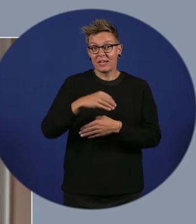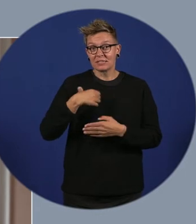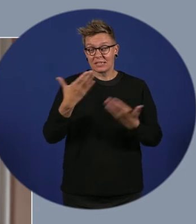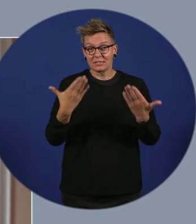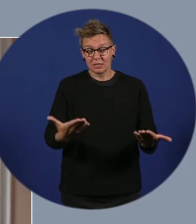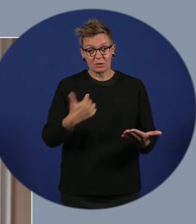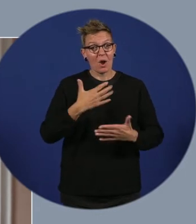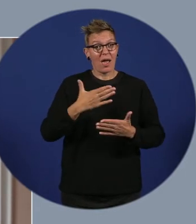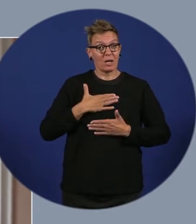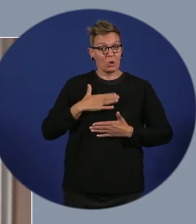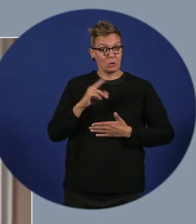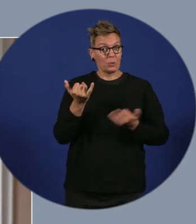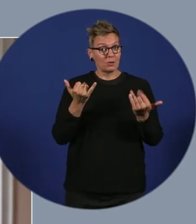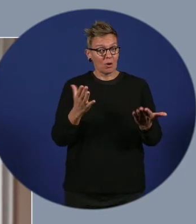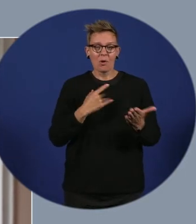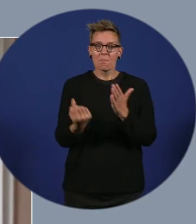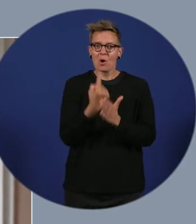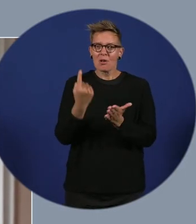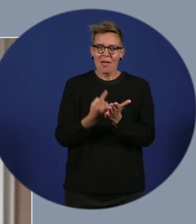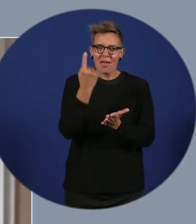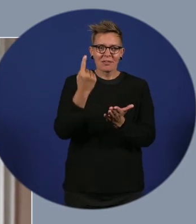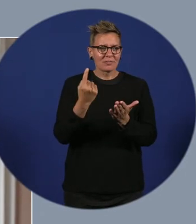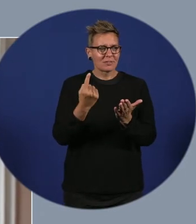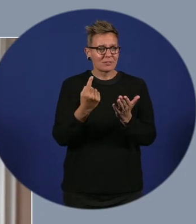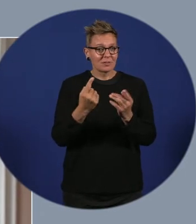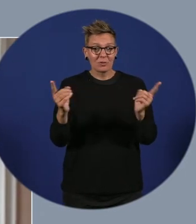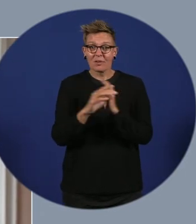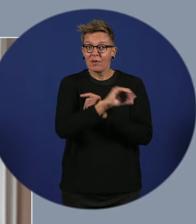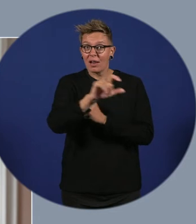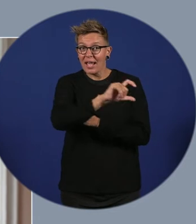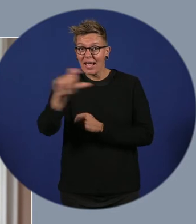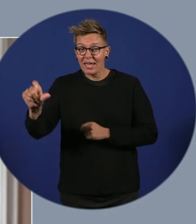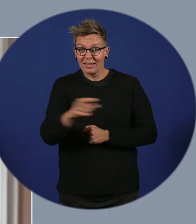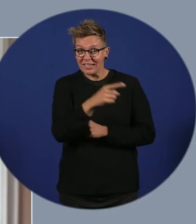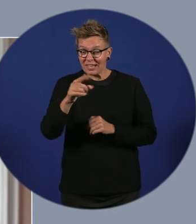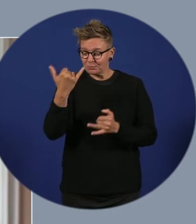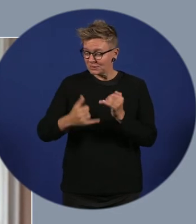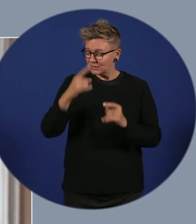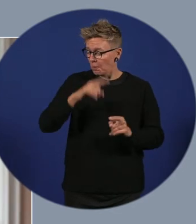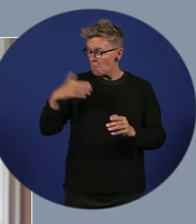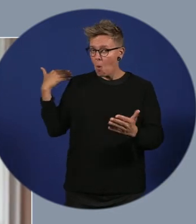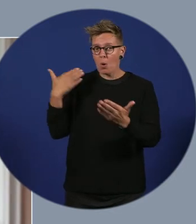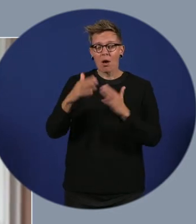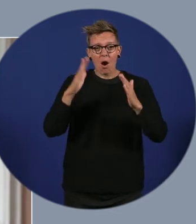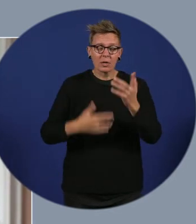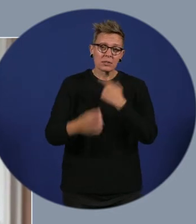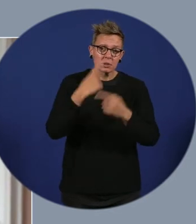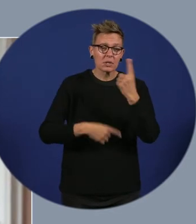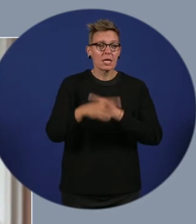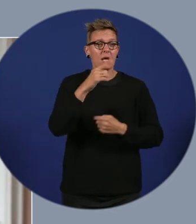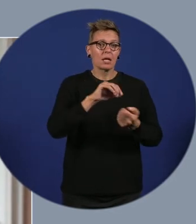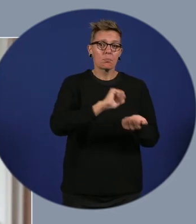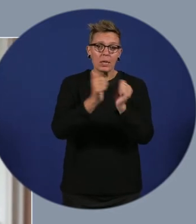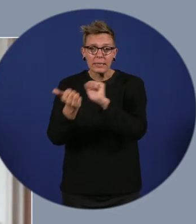glad att här och nu få tala med alla er som de senaste månaderna har haft samtal om politik och demokrati i